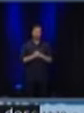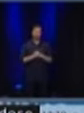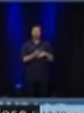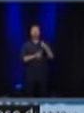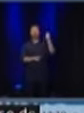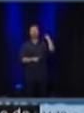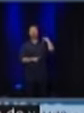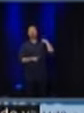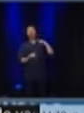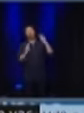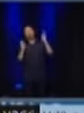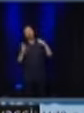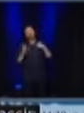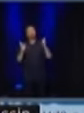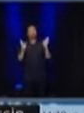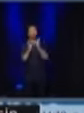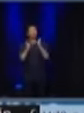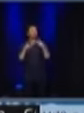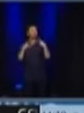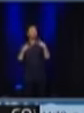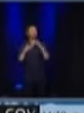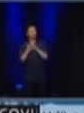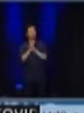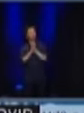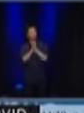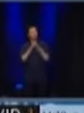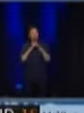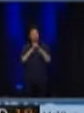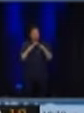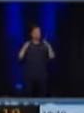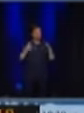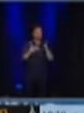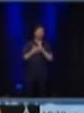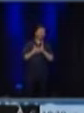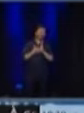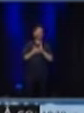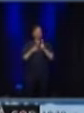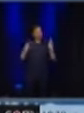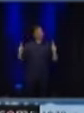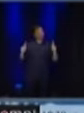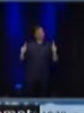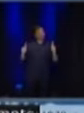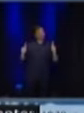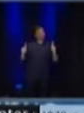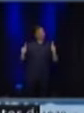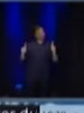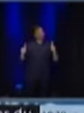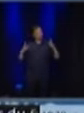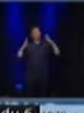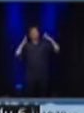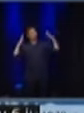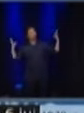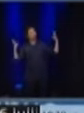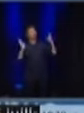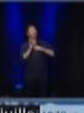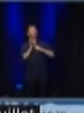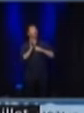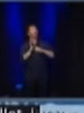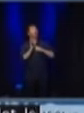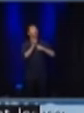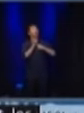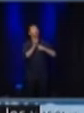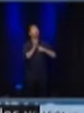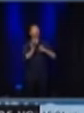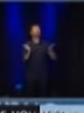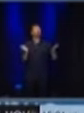aux moyens parties. Bon, mais quand va-t-on passer aux gros parties? Bien là, il va falloir que la situation continue de